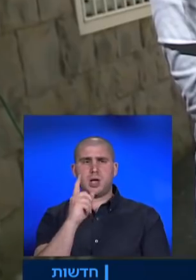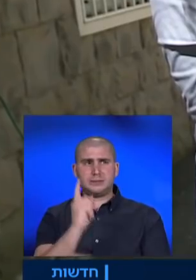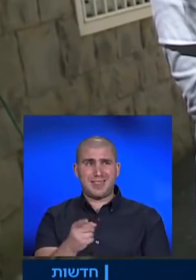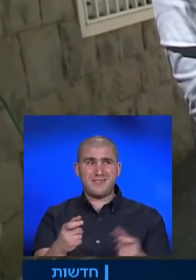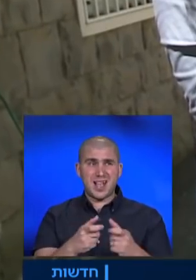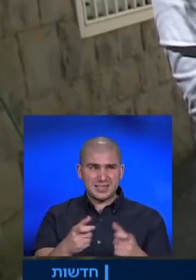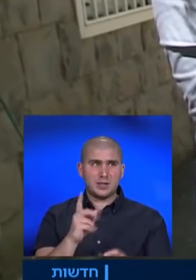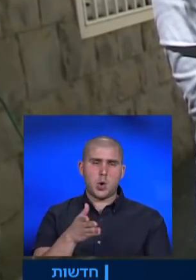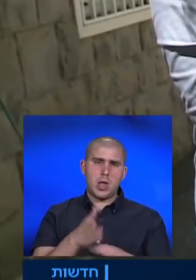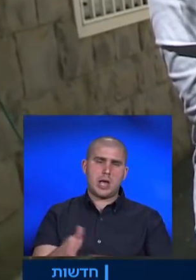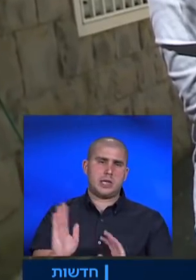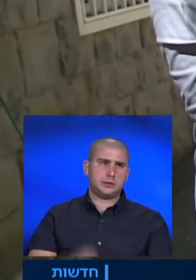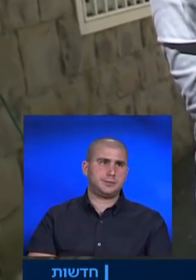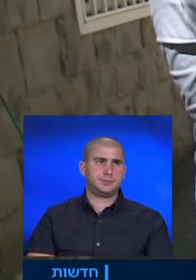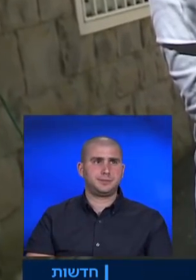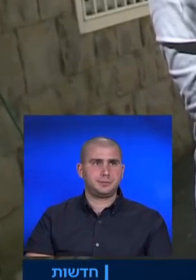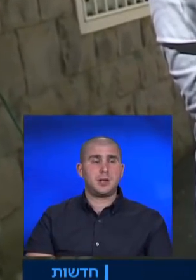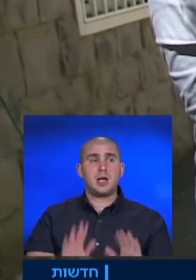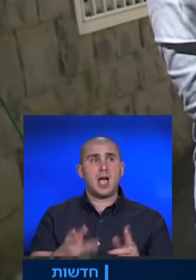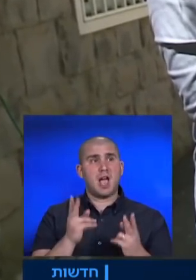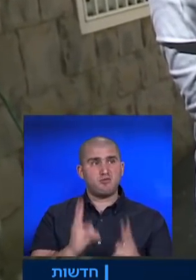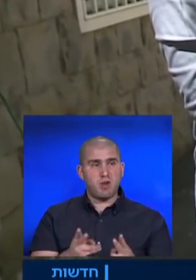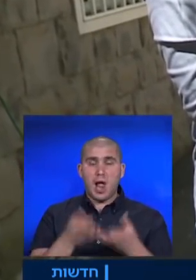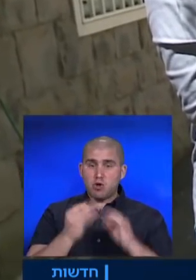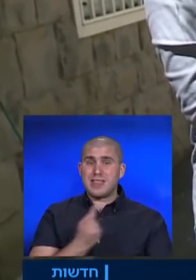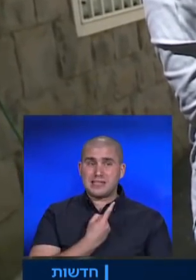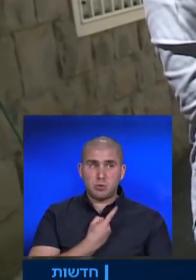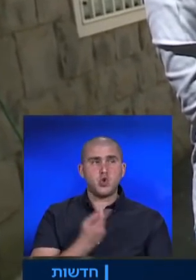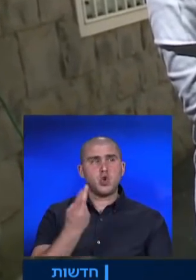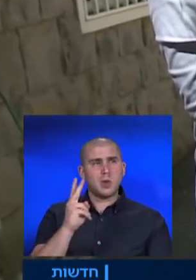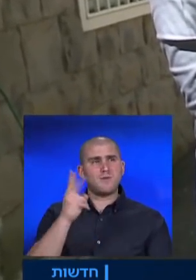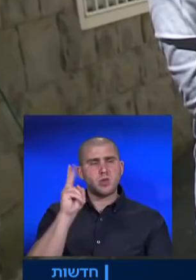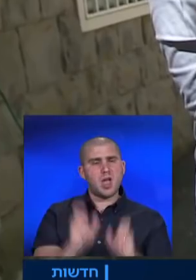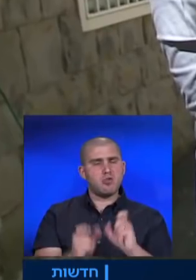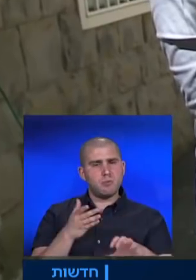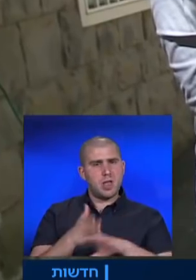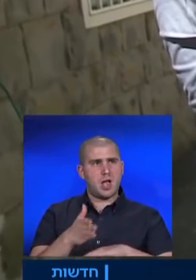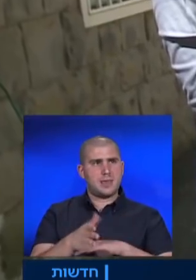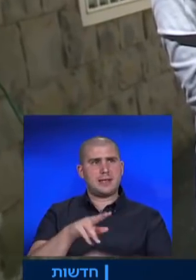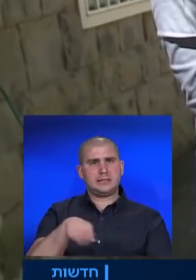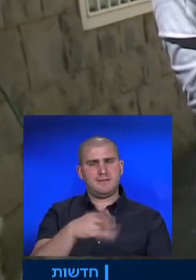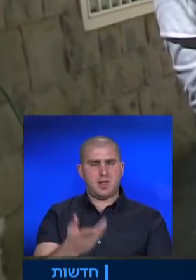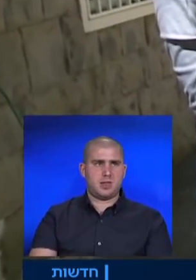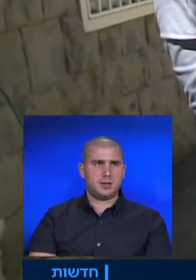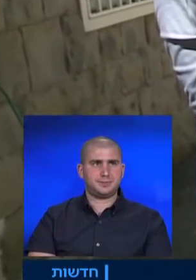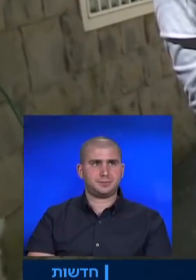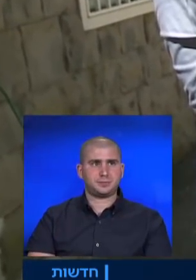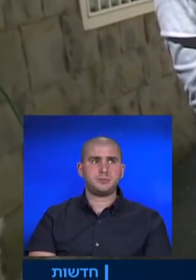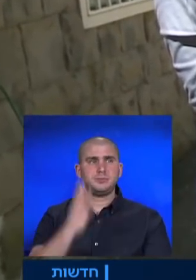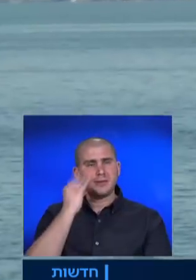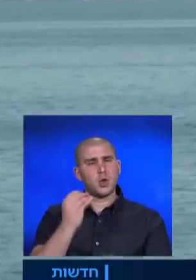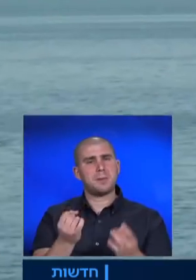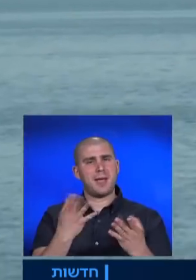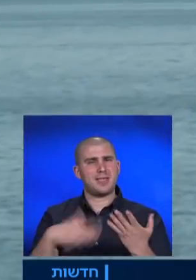להיכנס לאתר. ככה נוכל להרשות גם לכמה שיותר אנשים בעצם להיכנס ולטייל וליהנות מהטבע